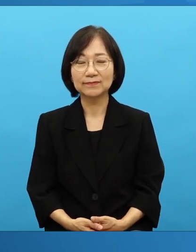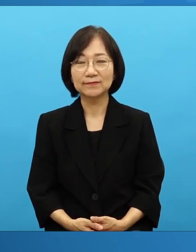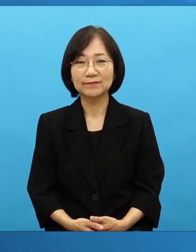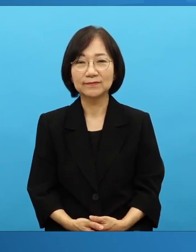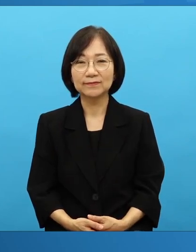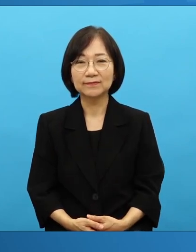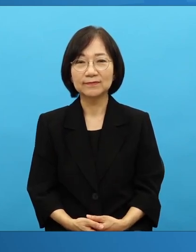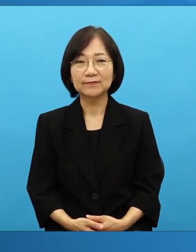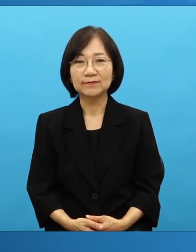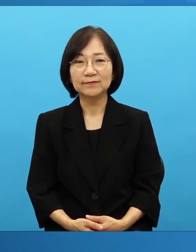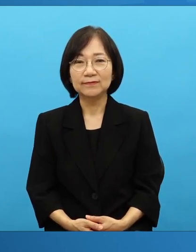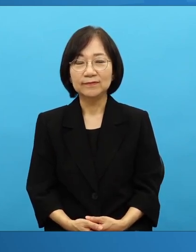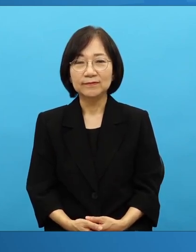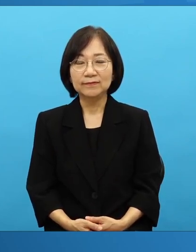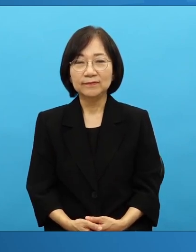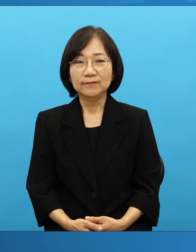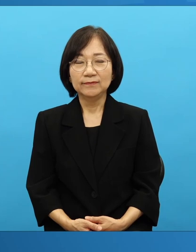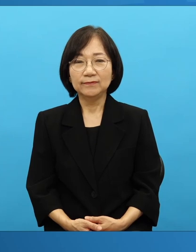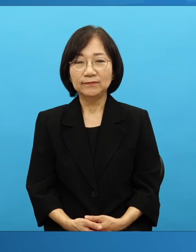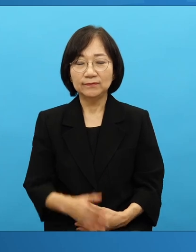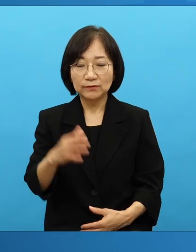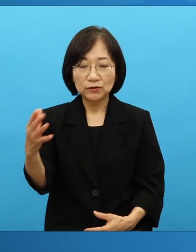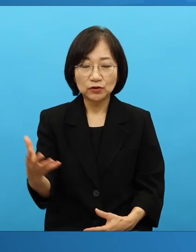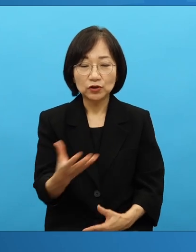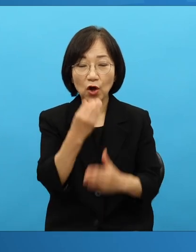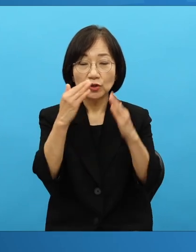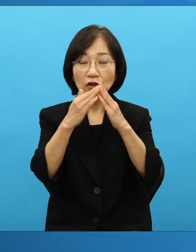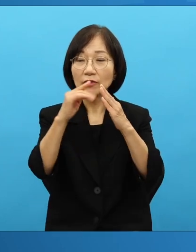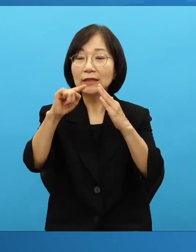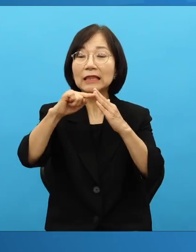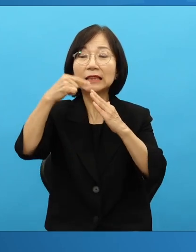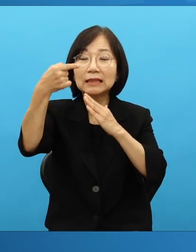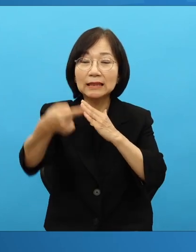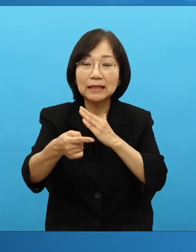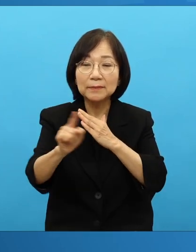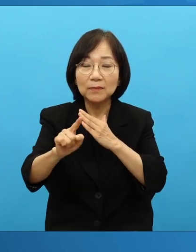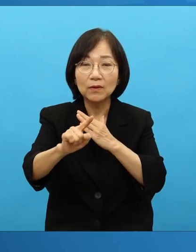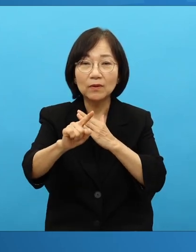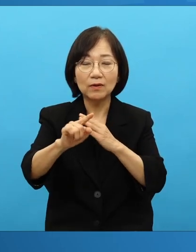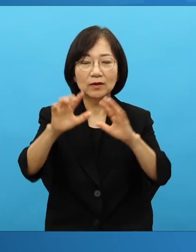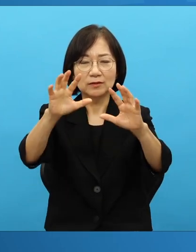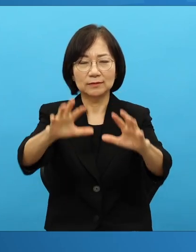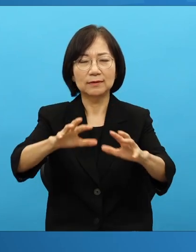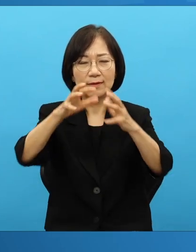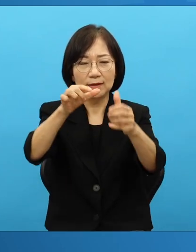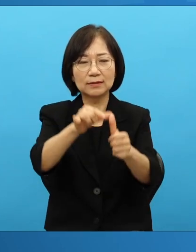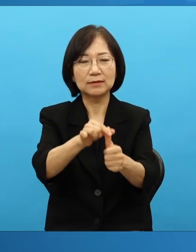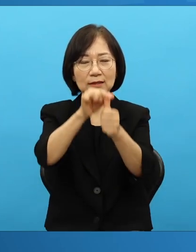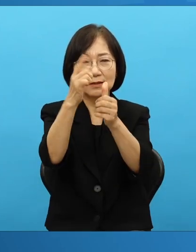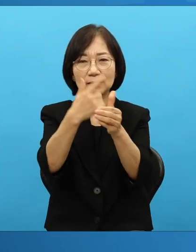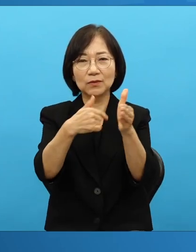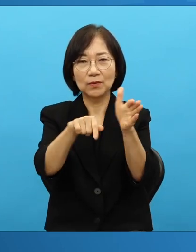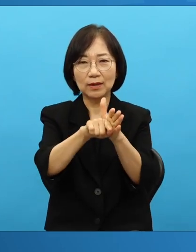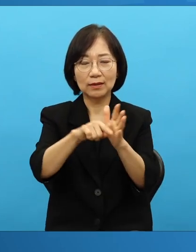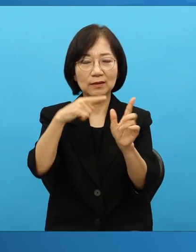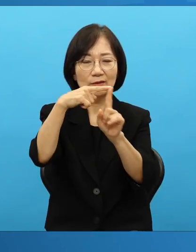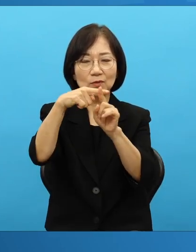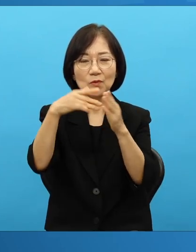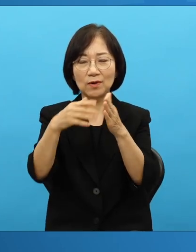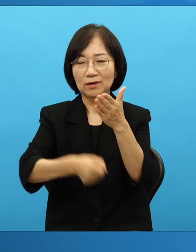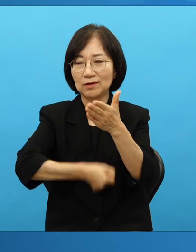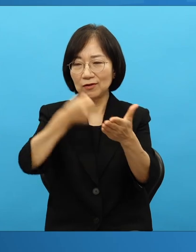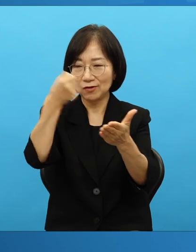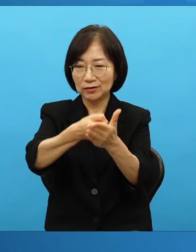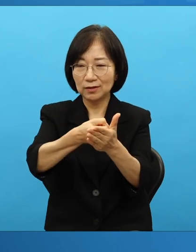이제는 성전을 넘어선 세계를 살려야 되는 교회의 결단이 초대교회 주어진 겁니다.